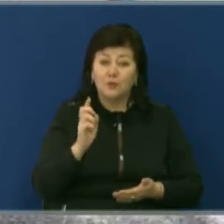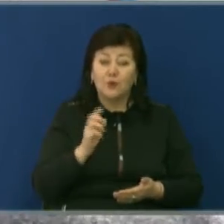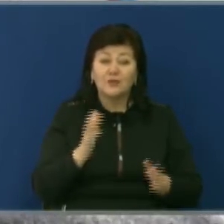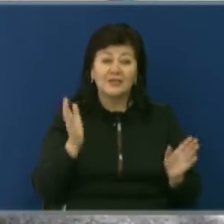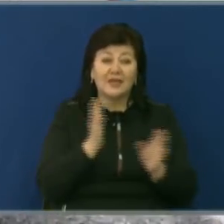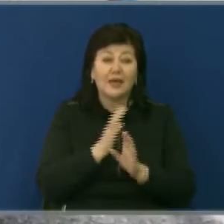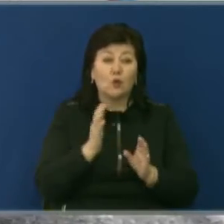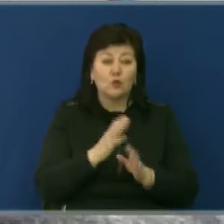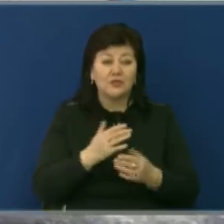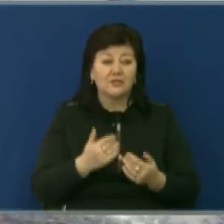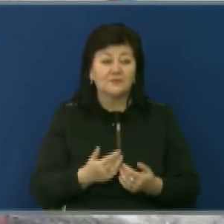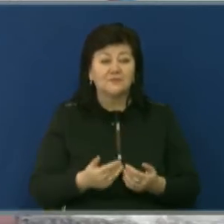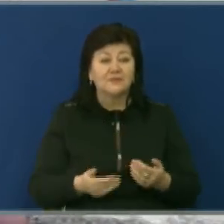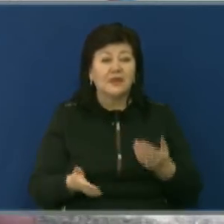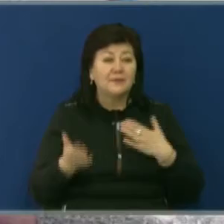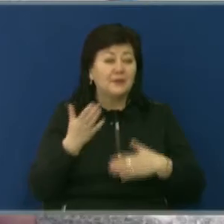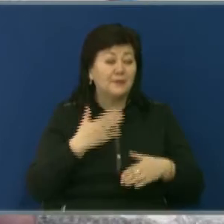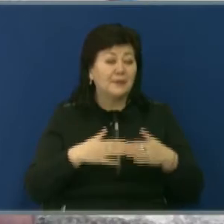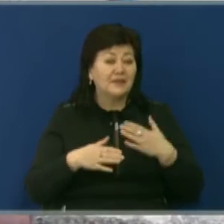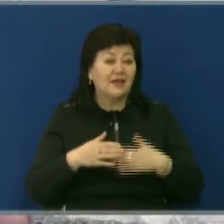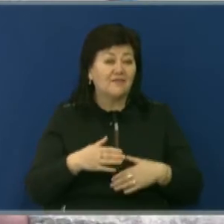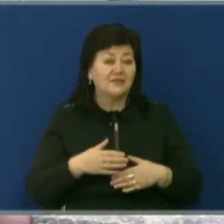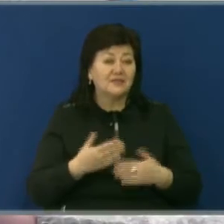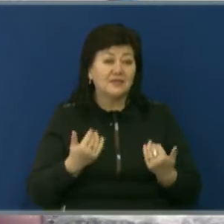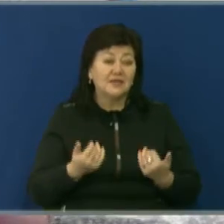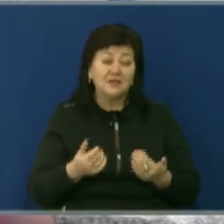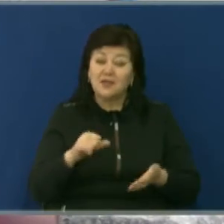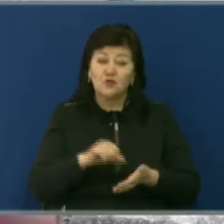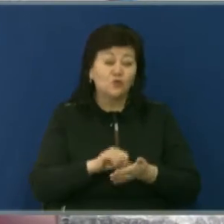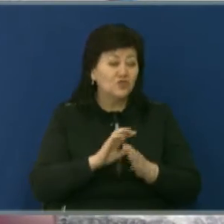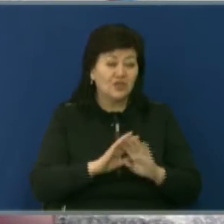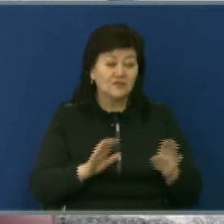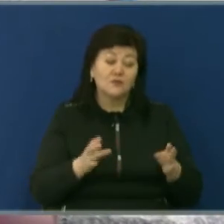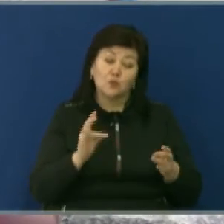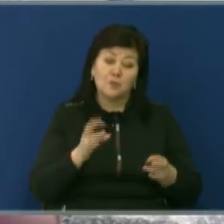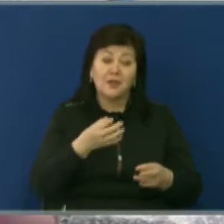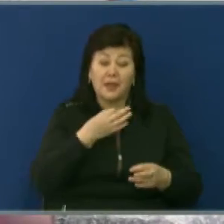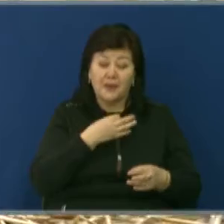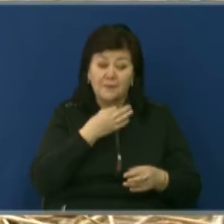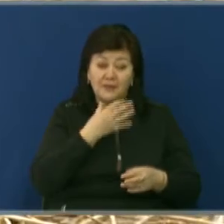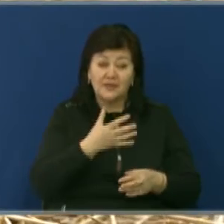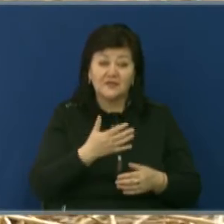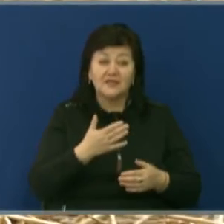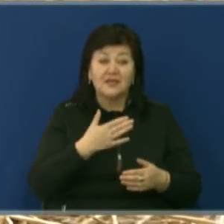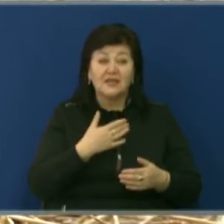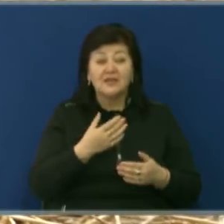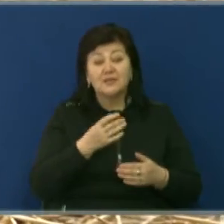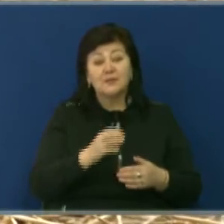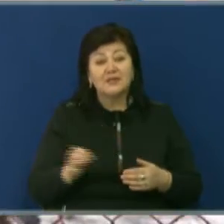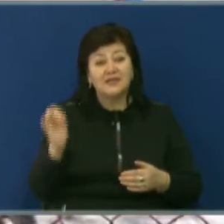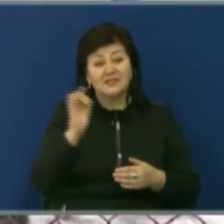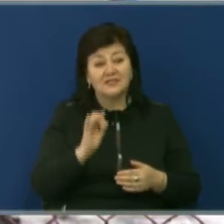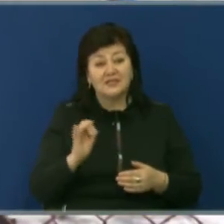Мұнда келгеніме қуаныштымын. Бұл жер өте әдемі. Мен қатыспасам да маған байқаулар ұнады. Менің тобым мен үшін бәрін жасады. Бұл өте қызықты